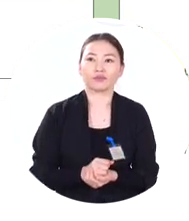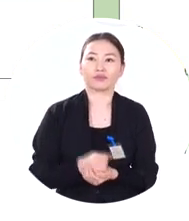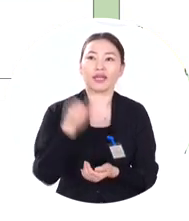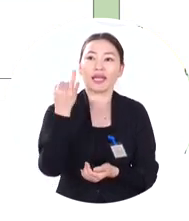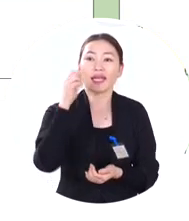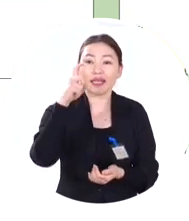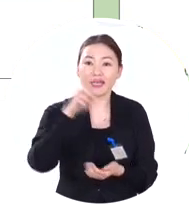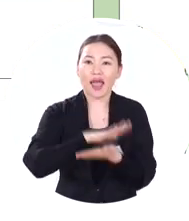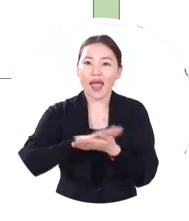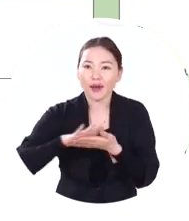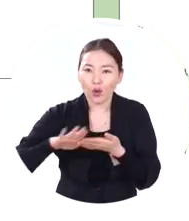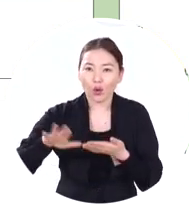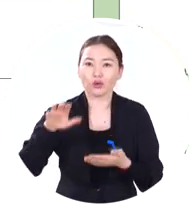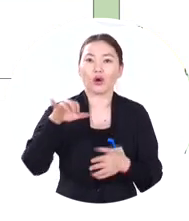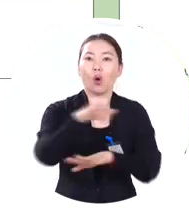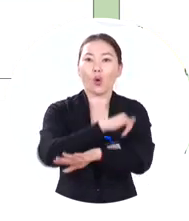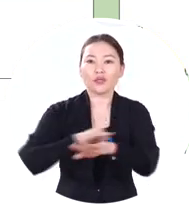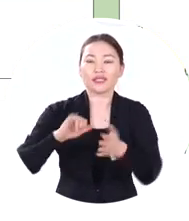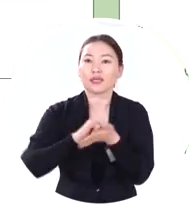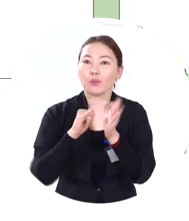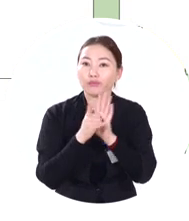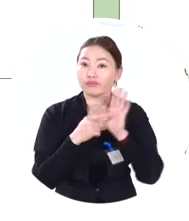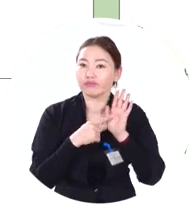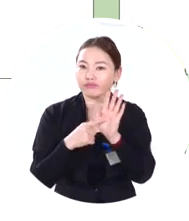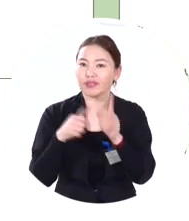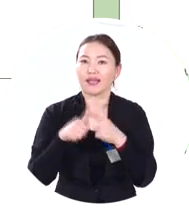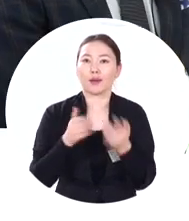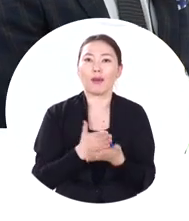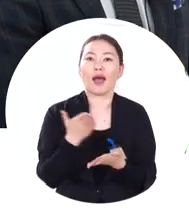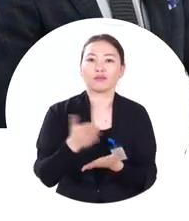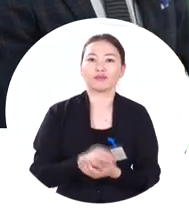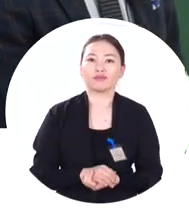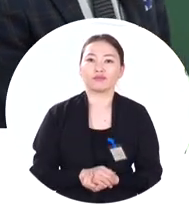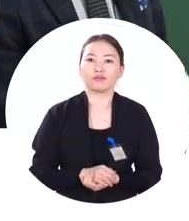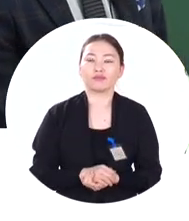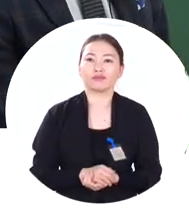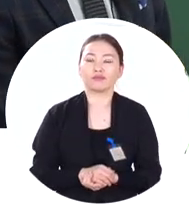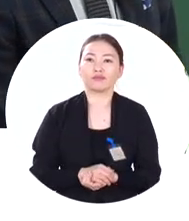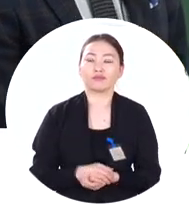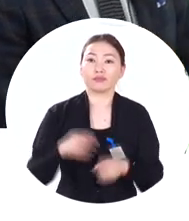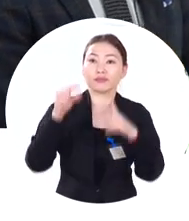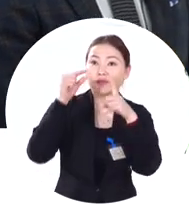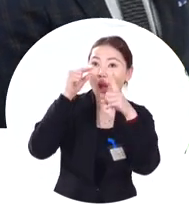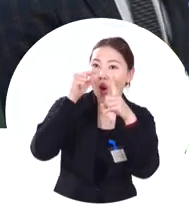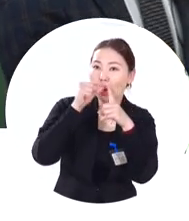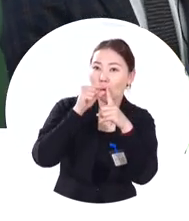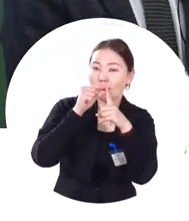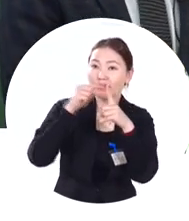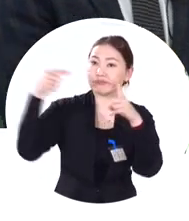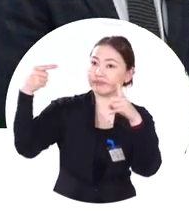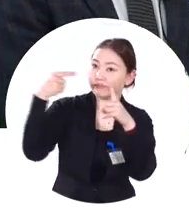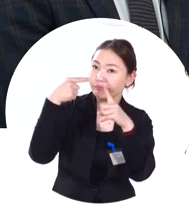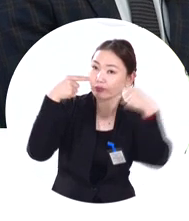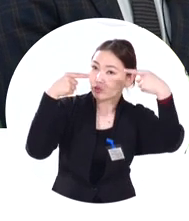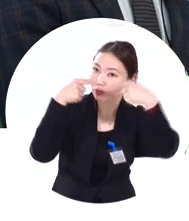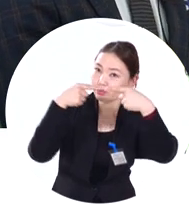ээ. За дараагийнхаа асуулттай танилцъя. За үгэн сүлжээний маань хоёр дахь асуулт, хөндлөнгөөр хоёр дахь